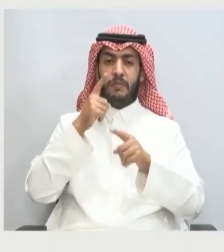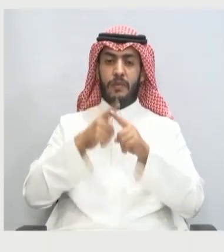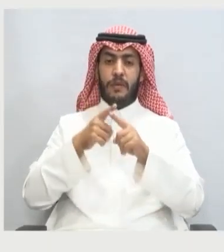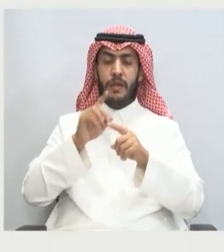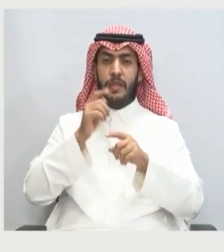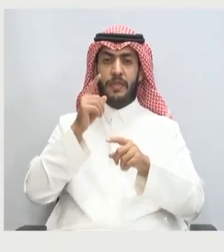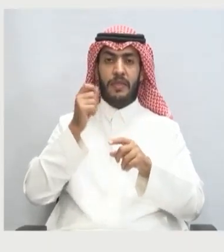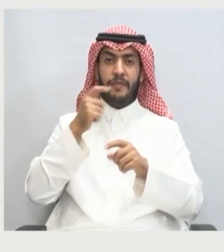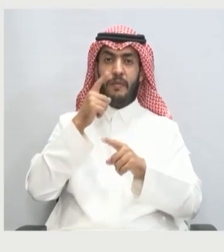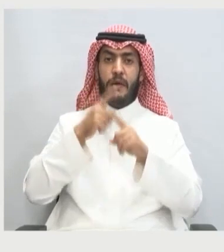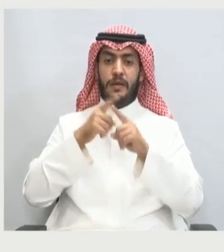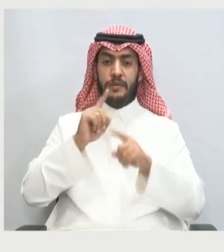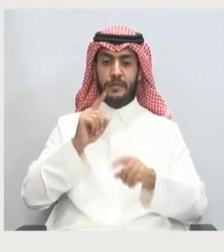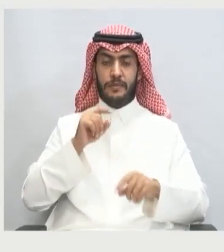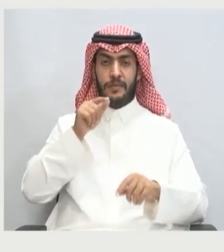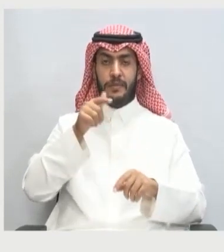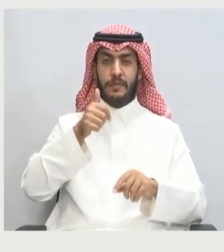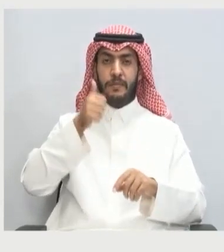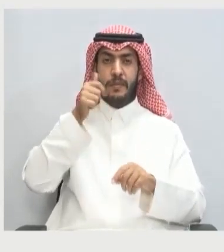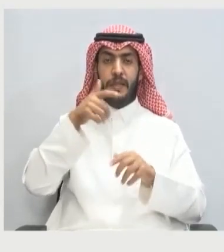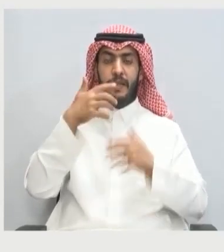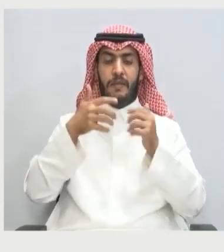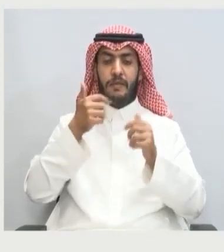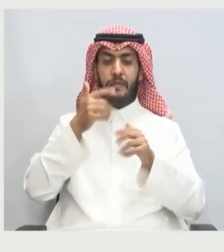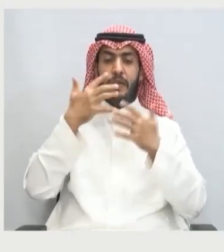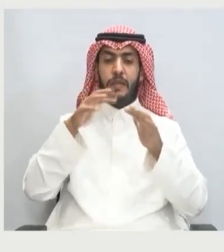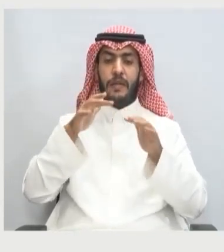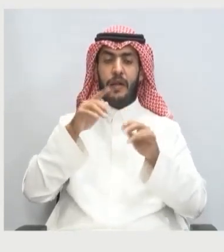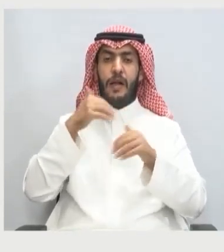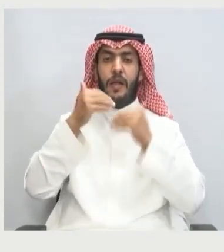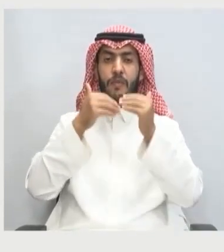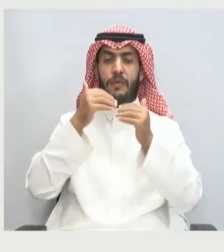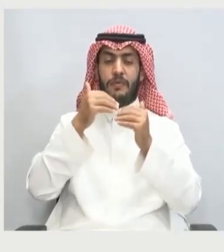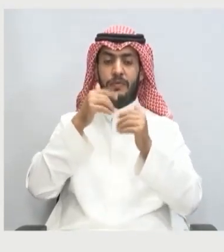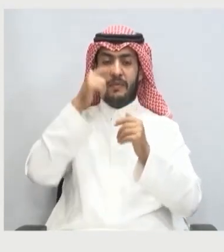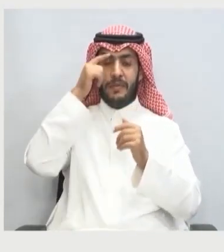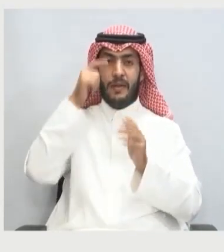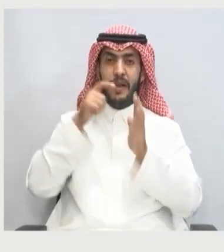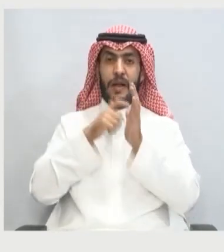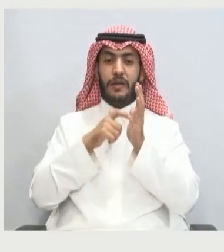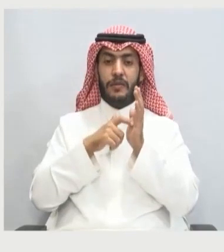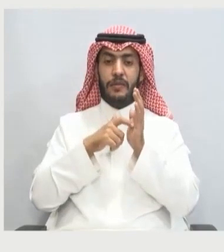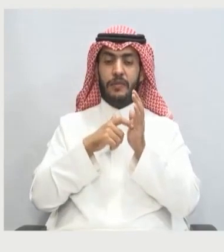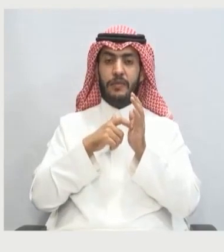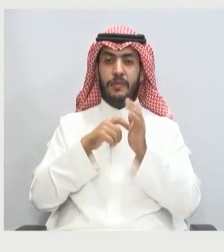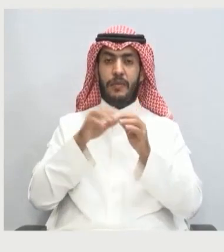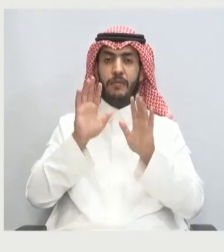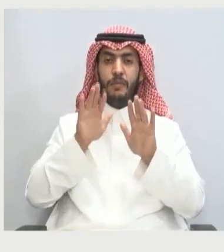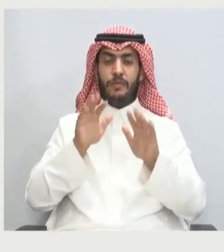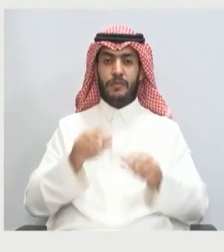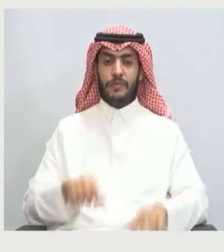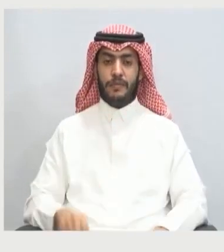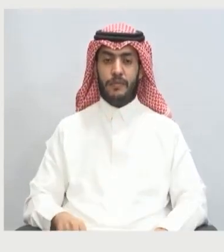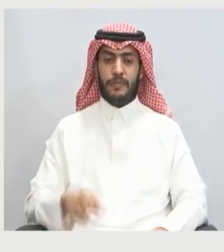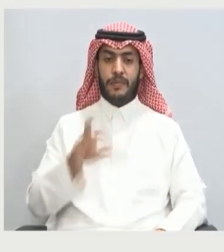تفاعل مباشر ح يحدث هذا التفاعل في اكثر من خطوه لذا القانون سيكون كالتالي